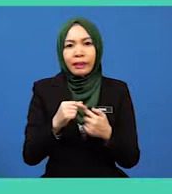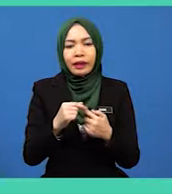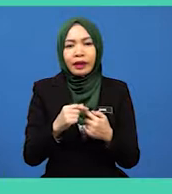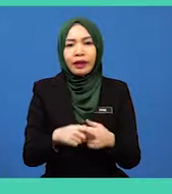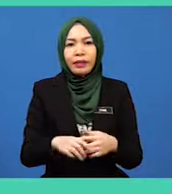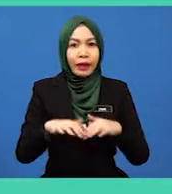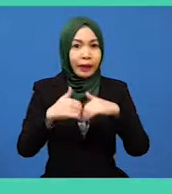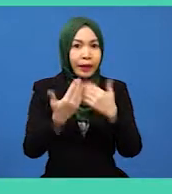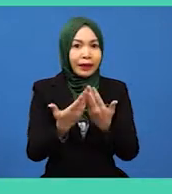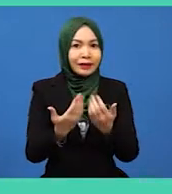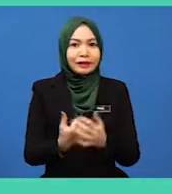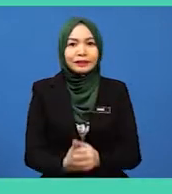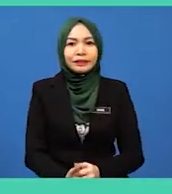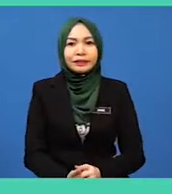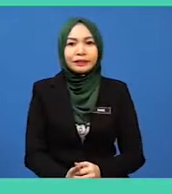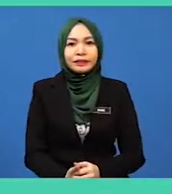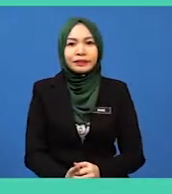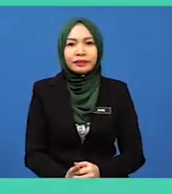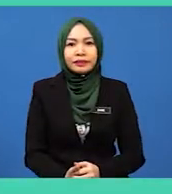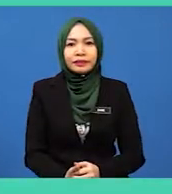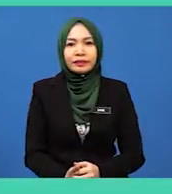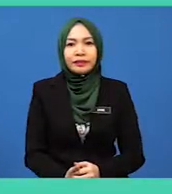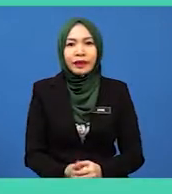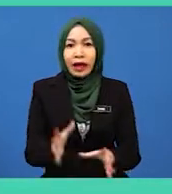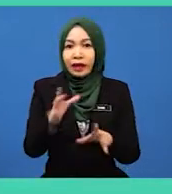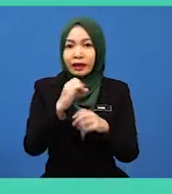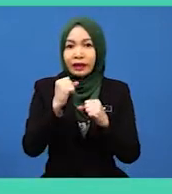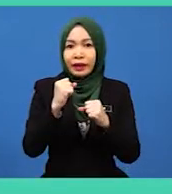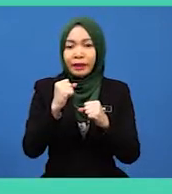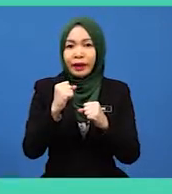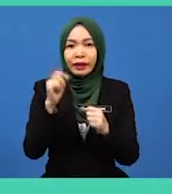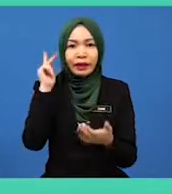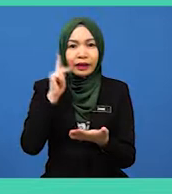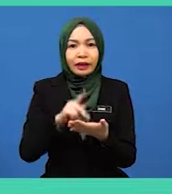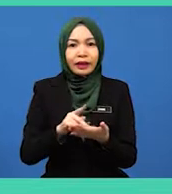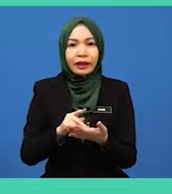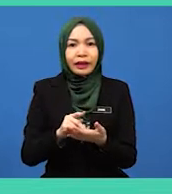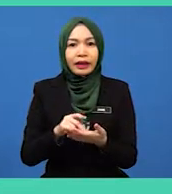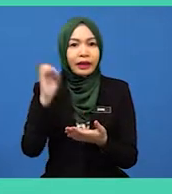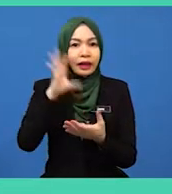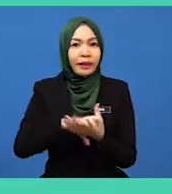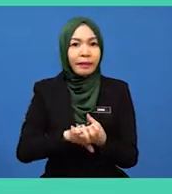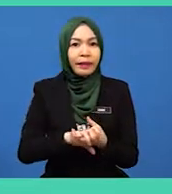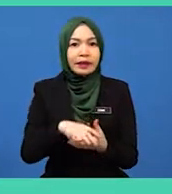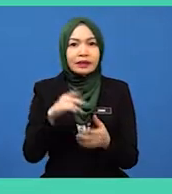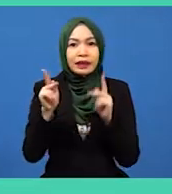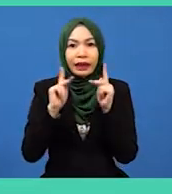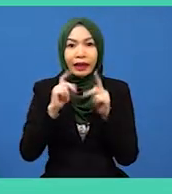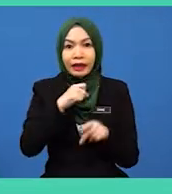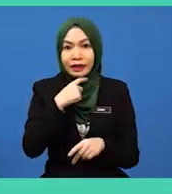Bagaimana murid-murid? Dapatkah murid-murid mengenal pasti kata seru atau ayat seruan?